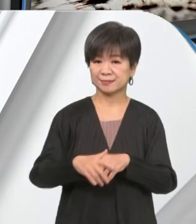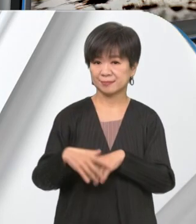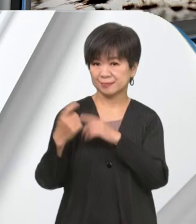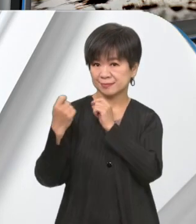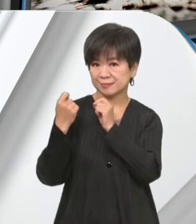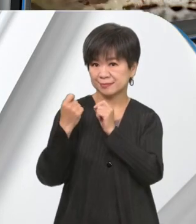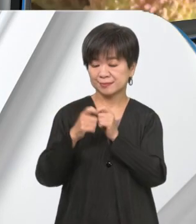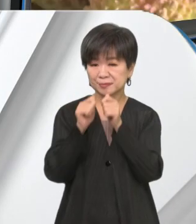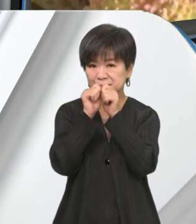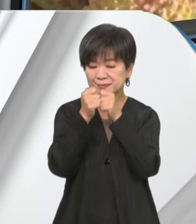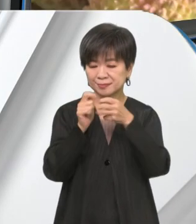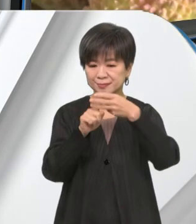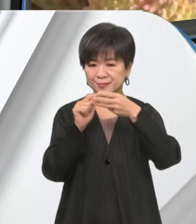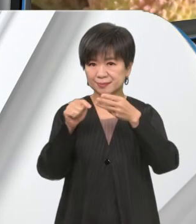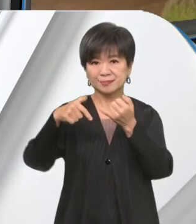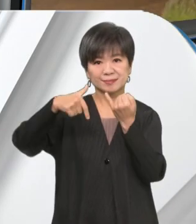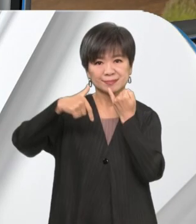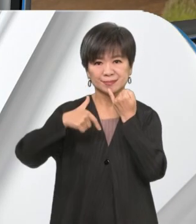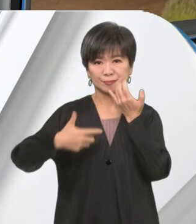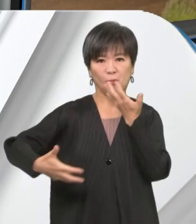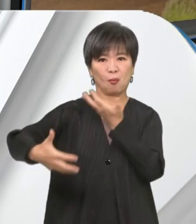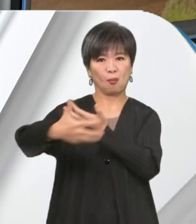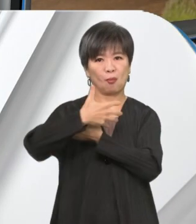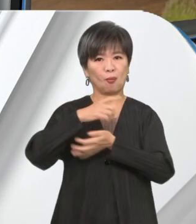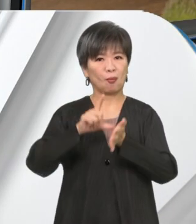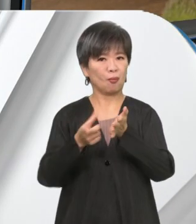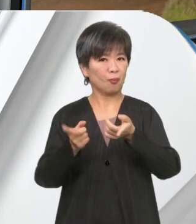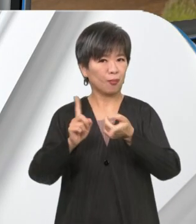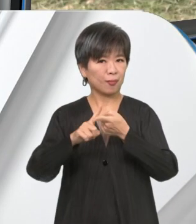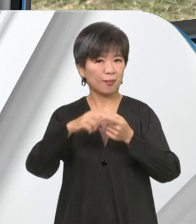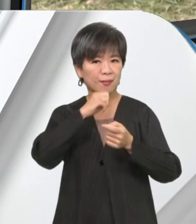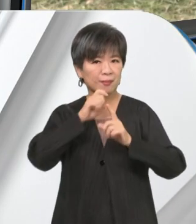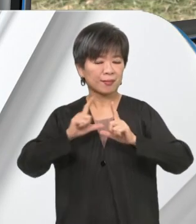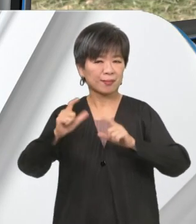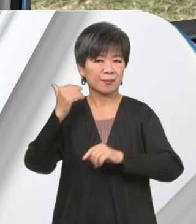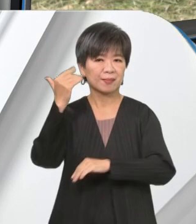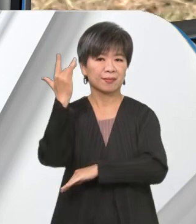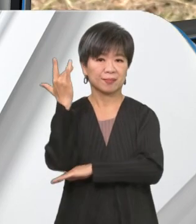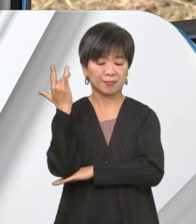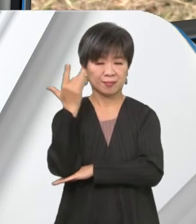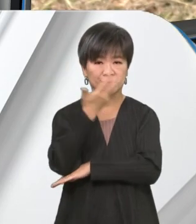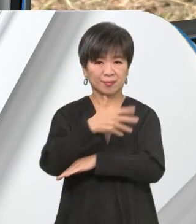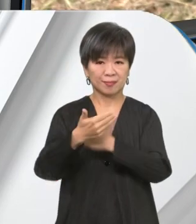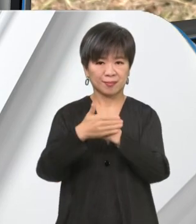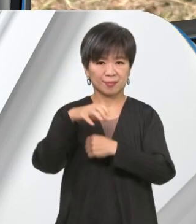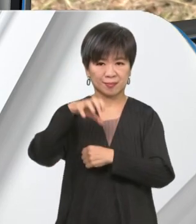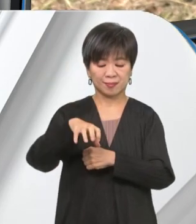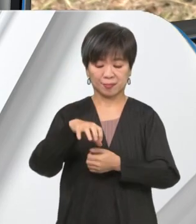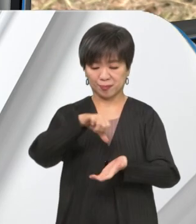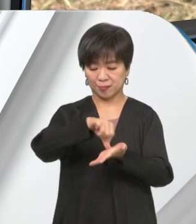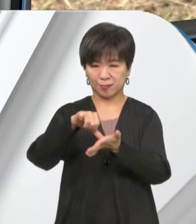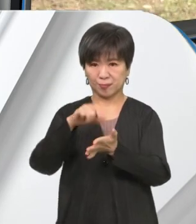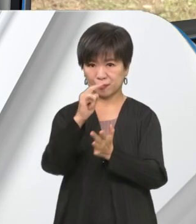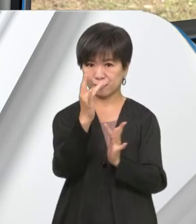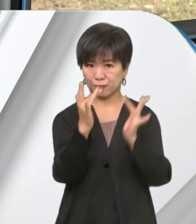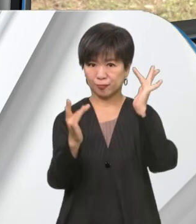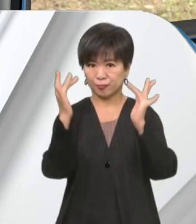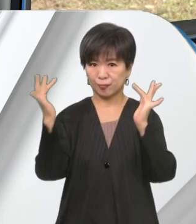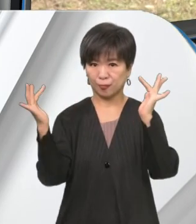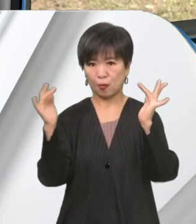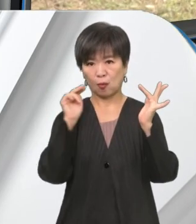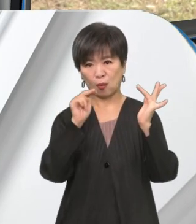亚伯哥系热火爆嘅台出时节，屏东高速乡水淹暴风区，就造成热火爆的几间农